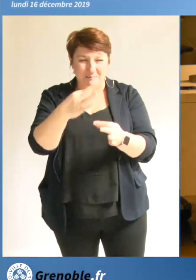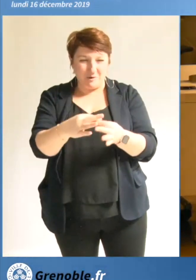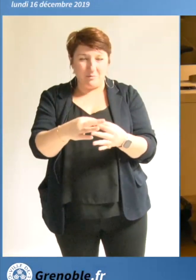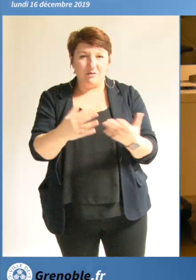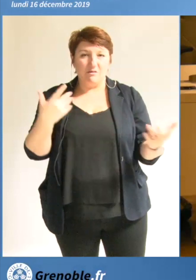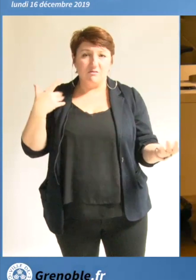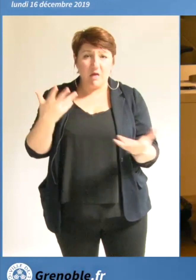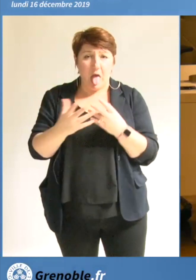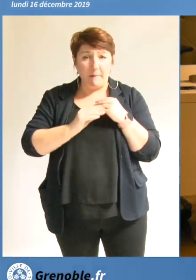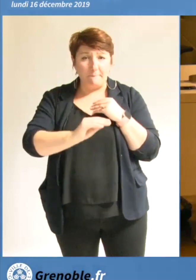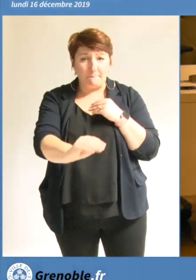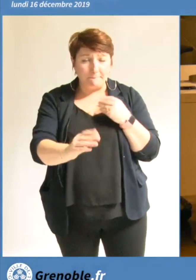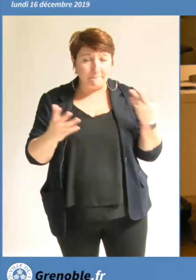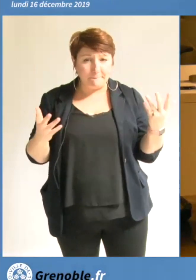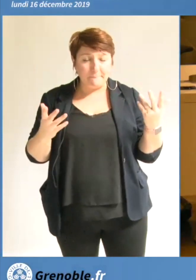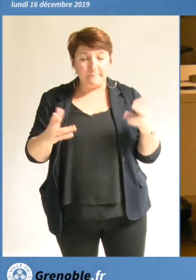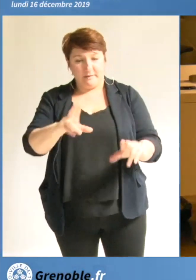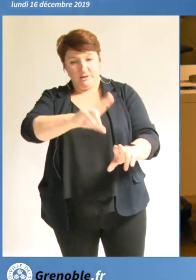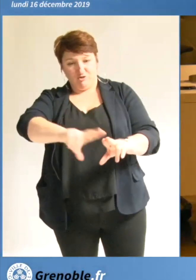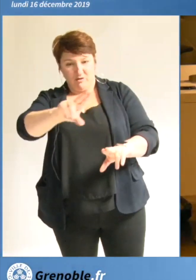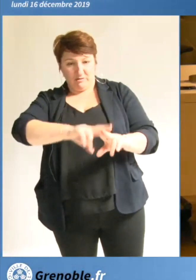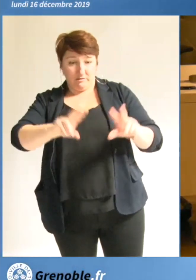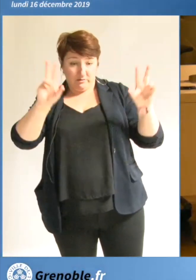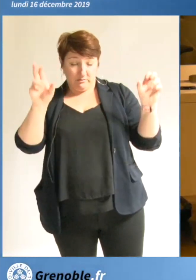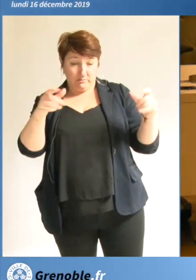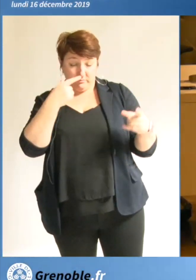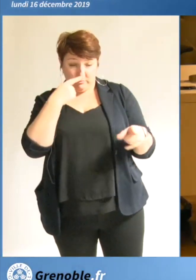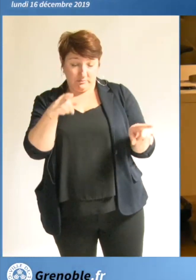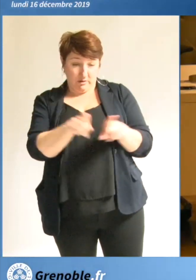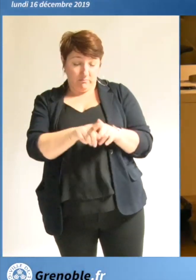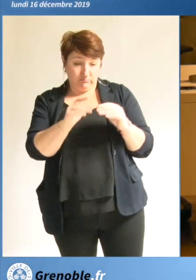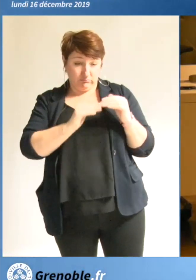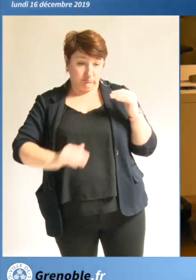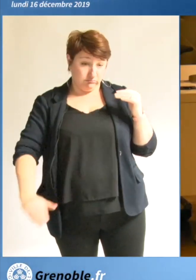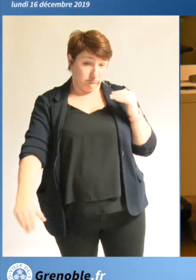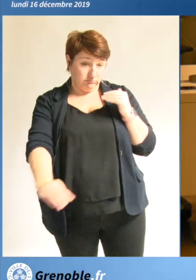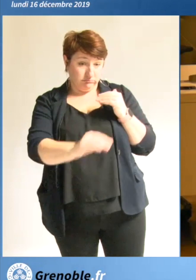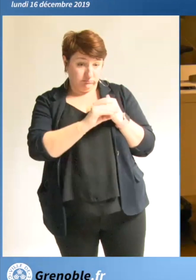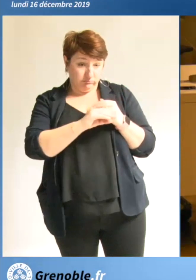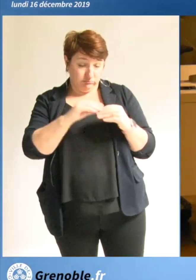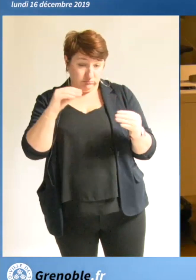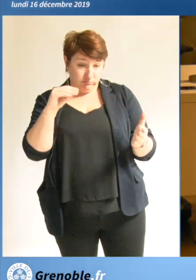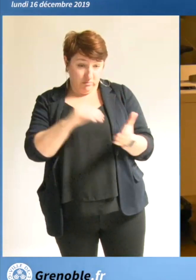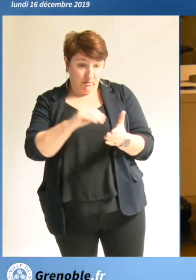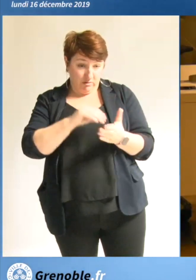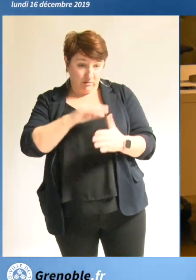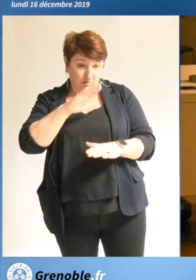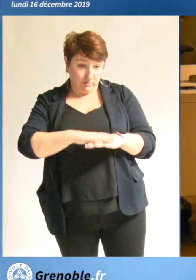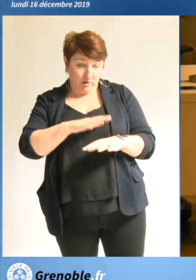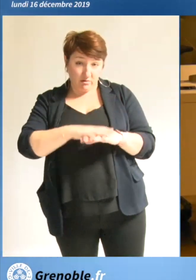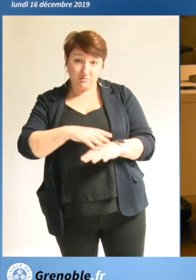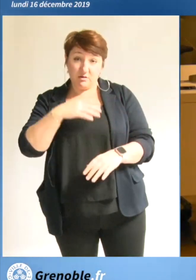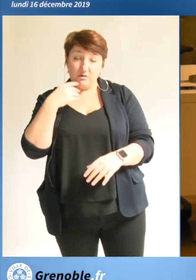pas repartis. Et ce chantier-là devient une friche supplémentaire dans le quartier avec dépôt d'ordures y